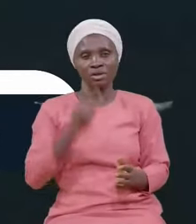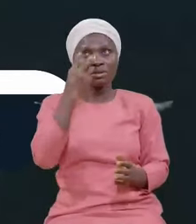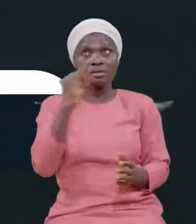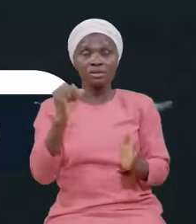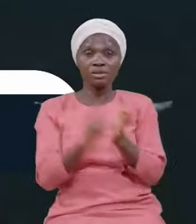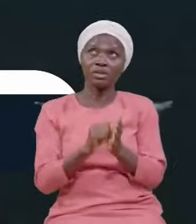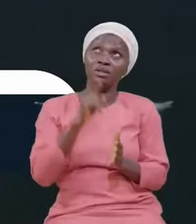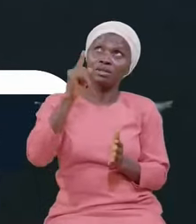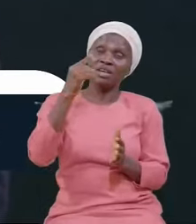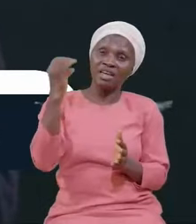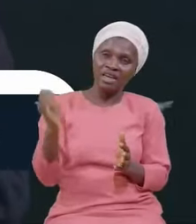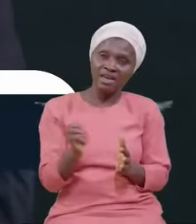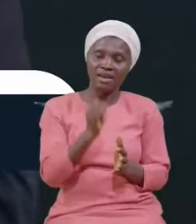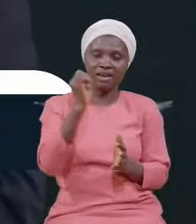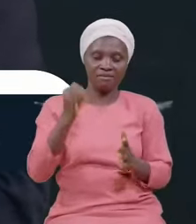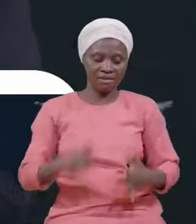par Jésus-Christ,